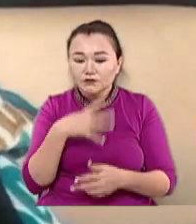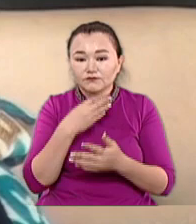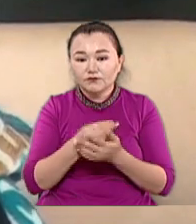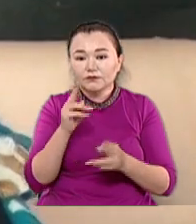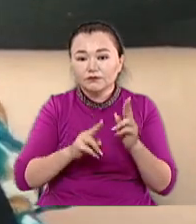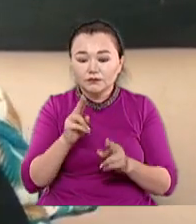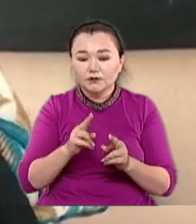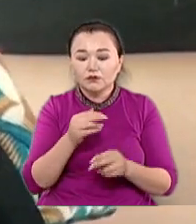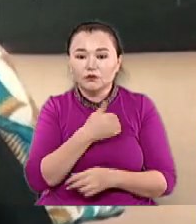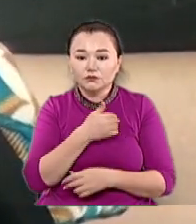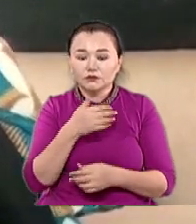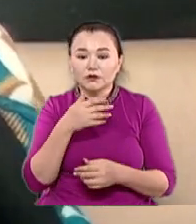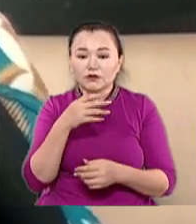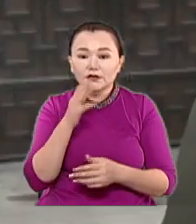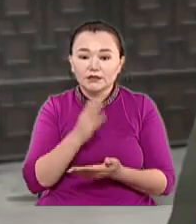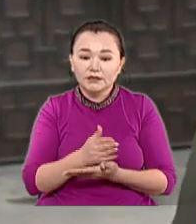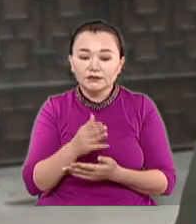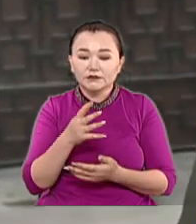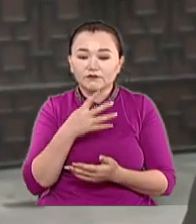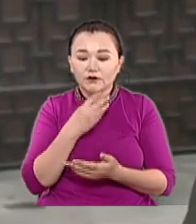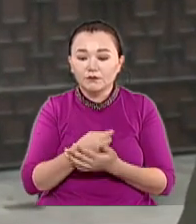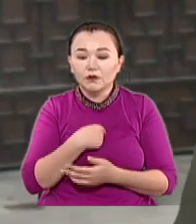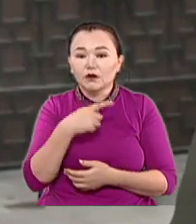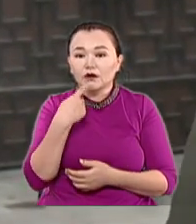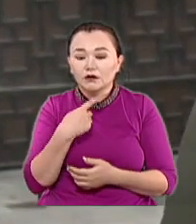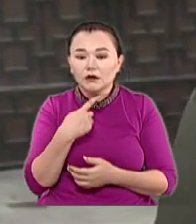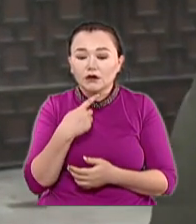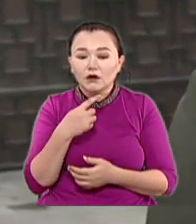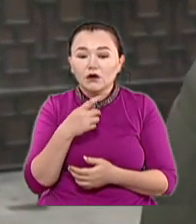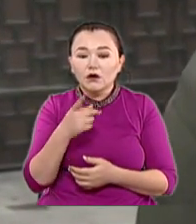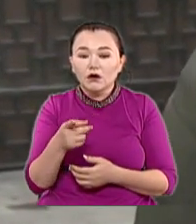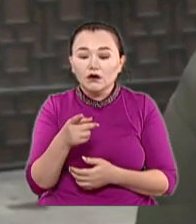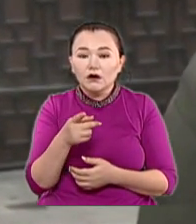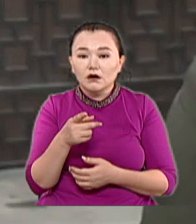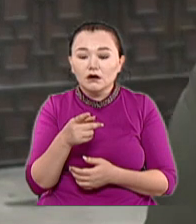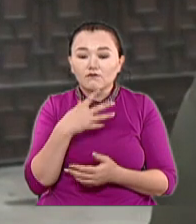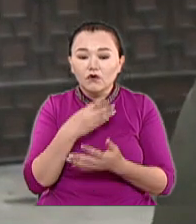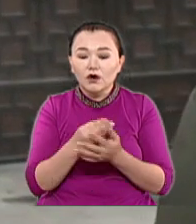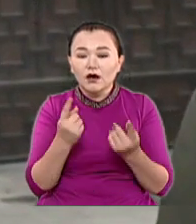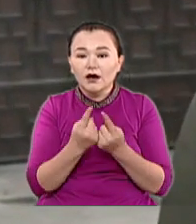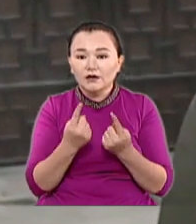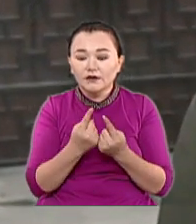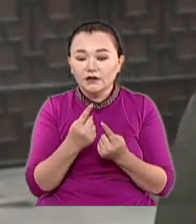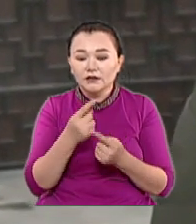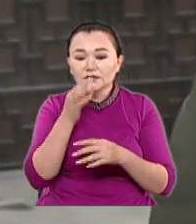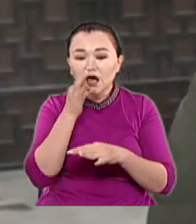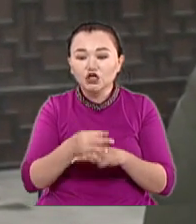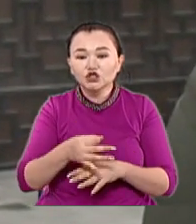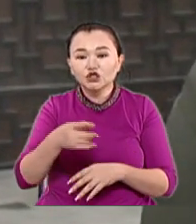ережесін қалайтын еркелер бар. Маған айтады, ана өз одноклассник тарға айт.